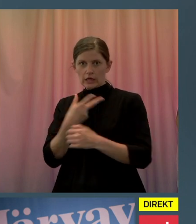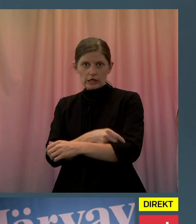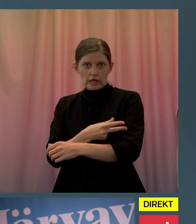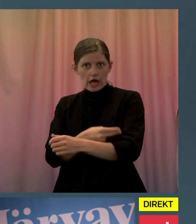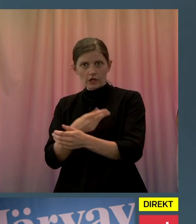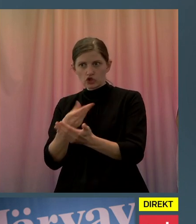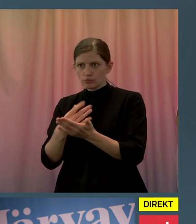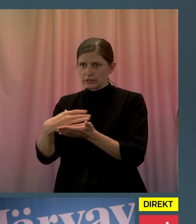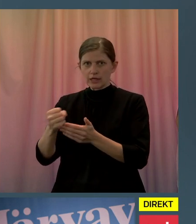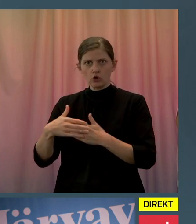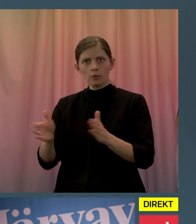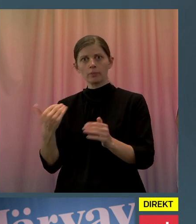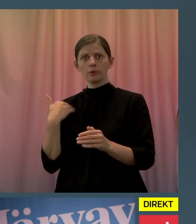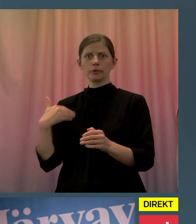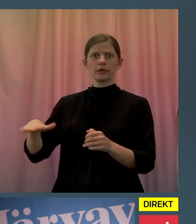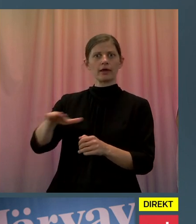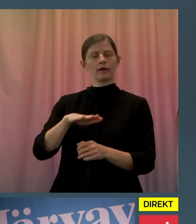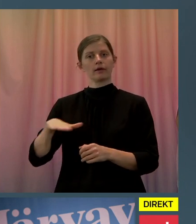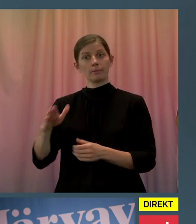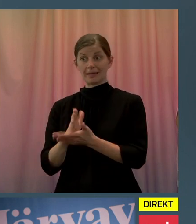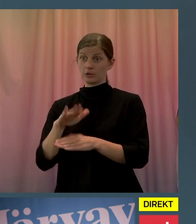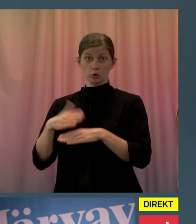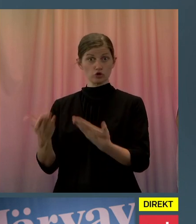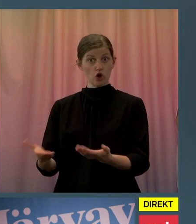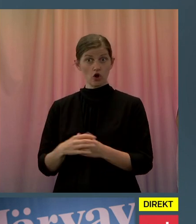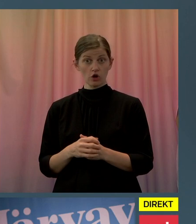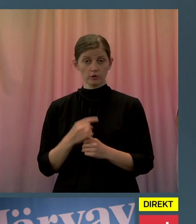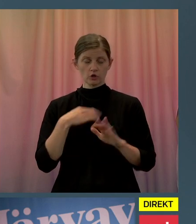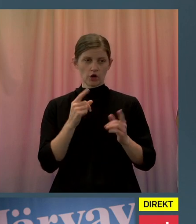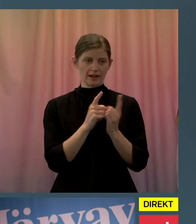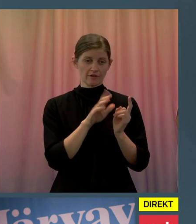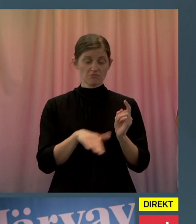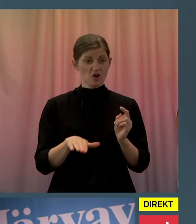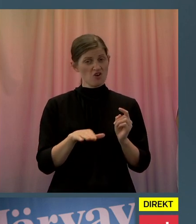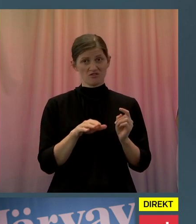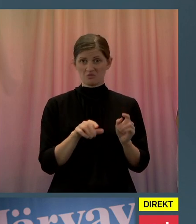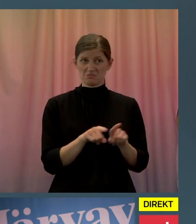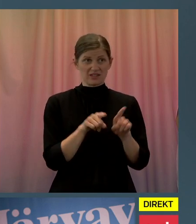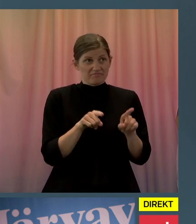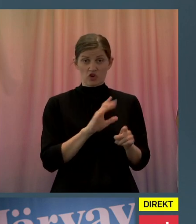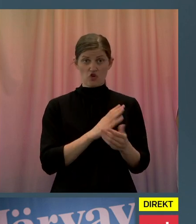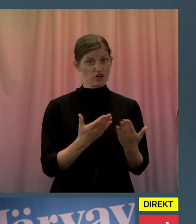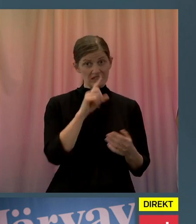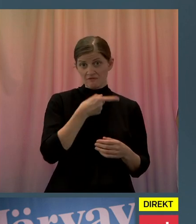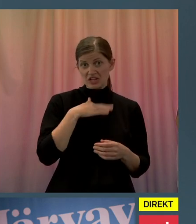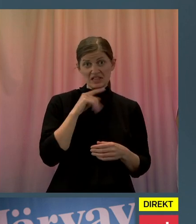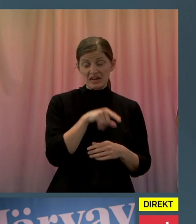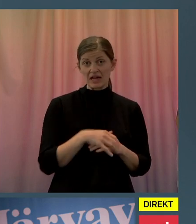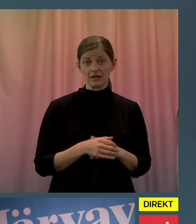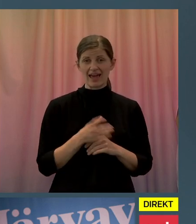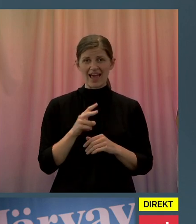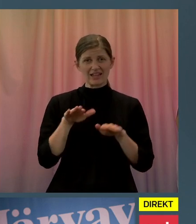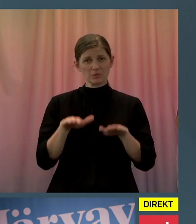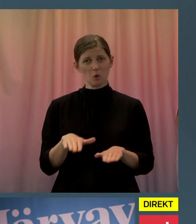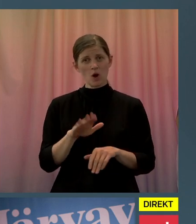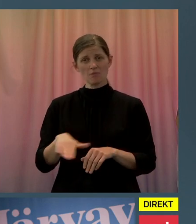helt öppet mitt på dagen. Jag har träffat barn som i praktiken inte har några föräldrar alls. Eller som de små barnen